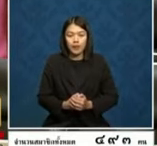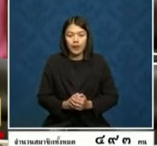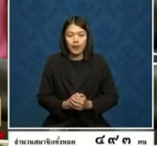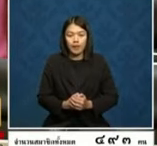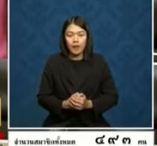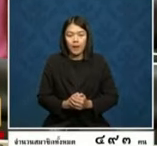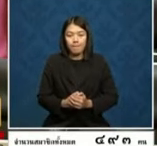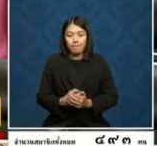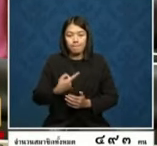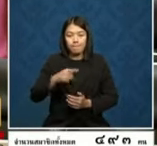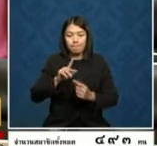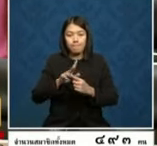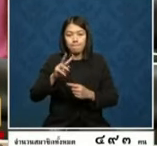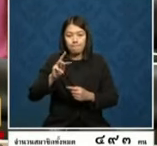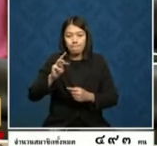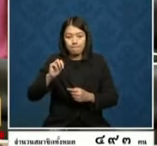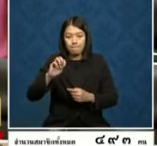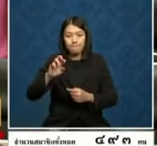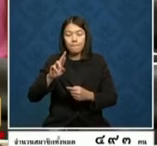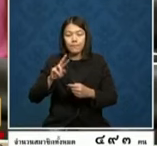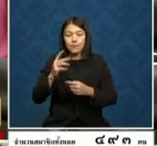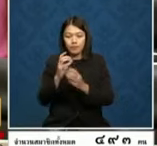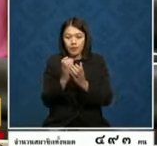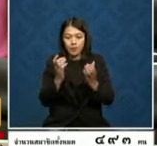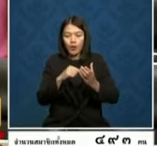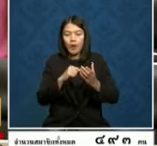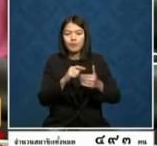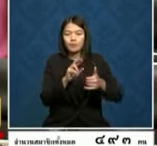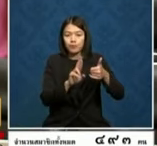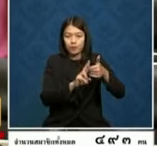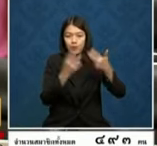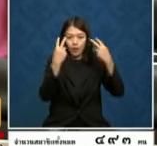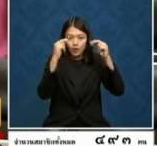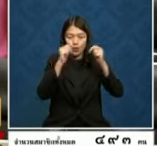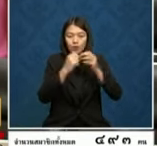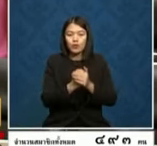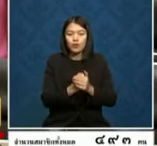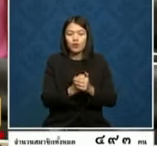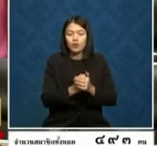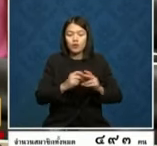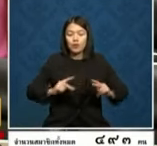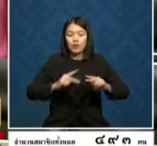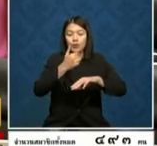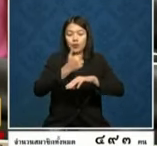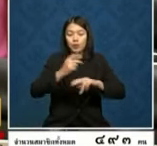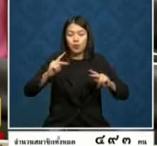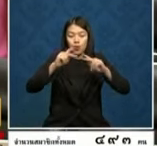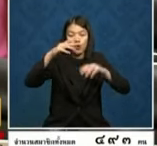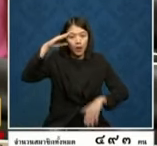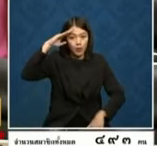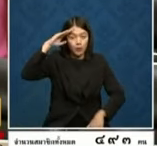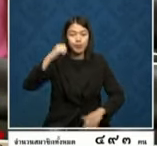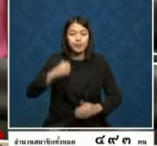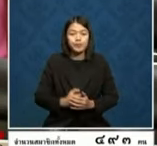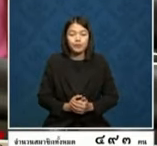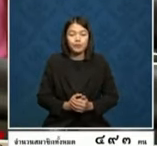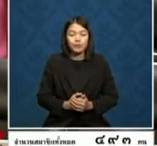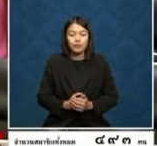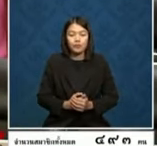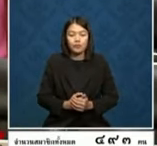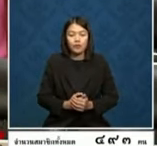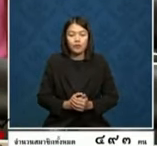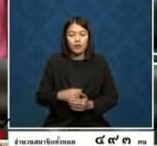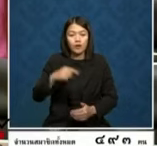เวชยชัยเป็นรองนายกรัฐมนตรีและรัฐมนตรีว่าการกระทรวงกลาโหมนาย